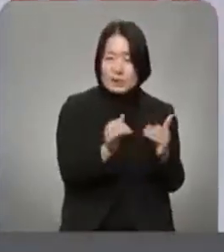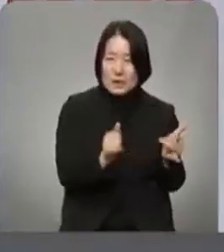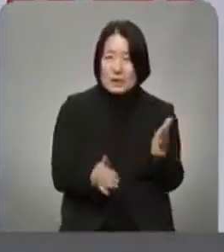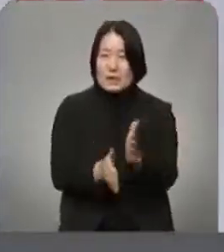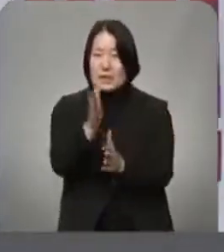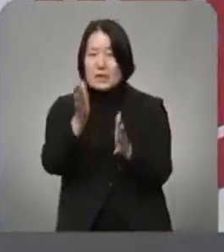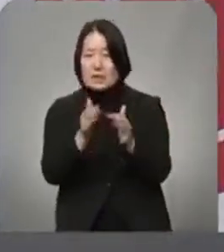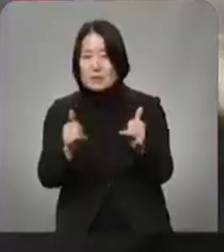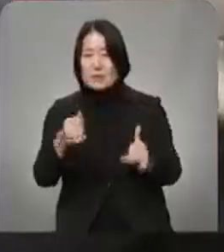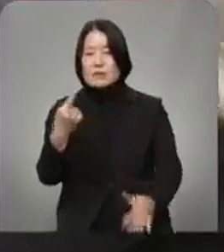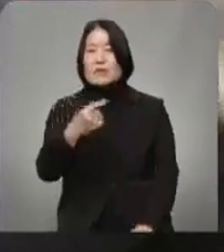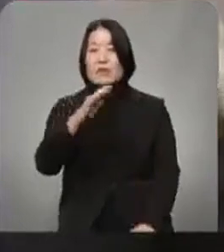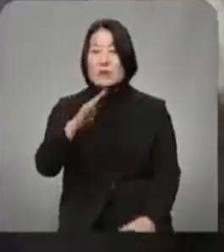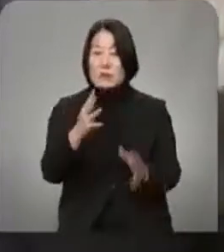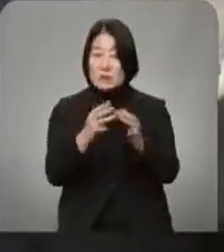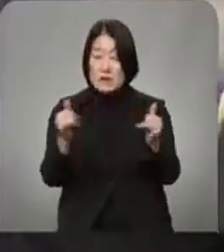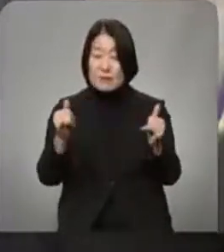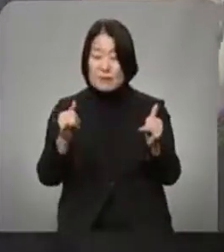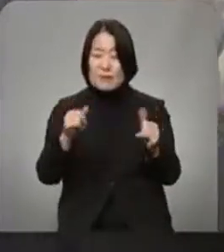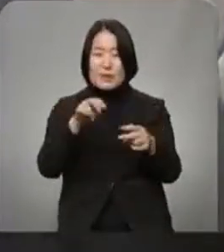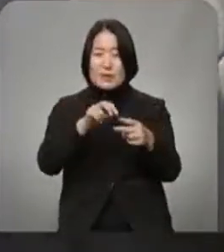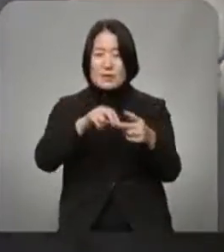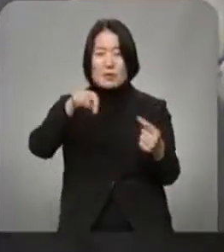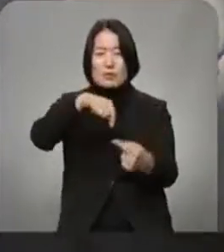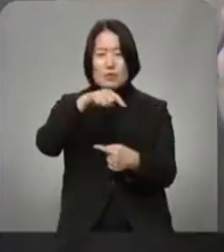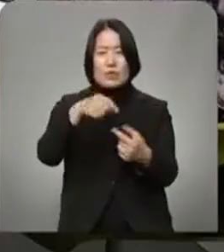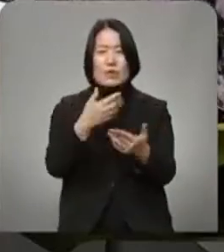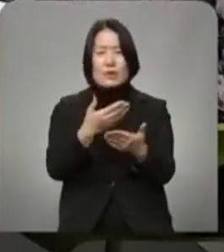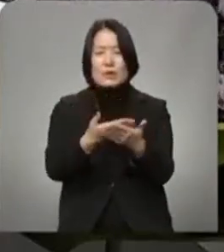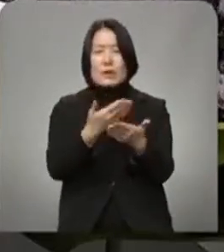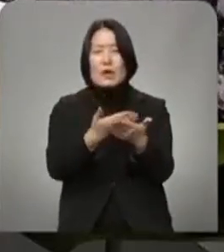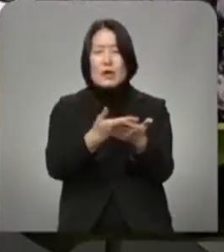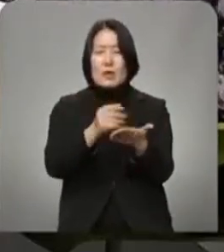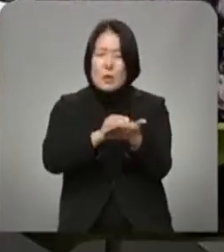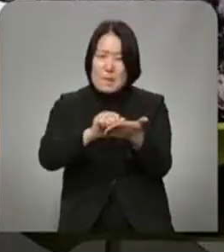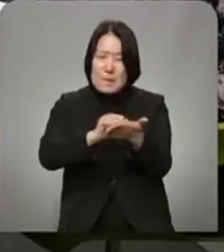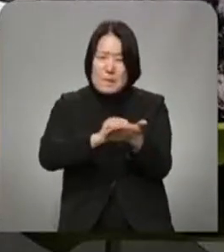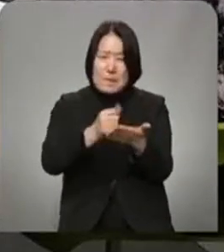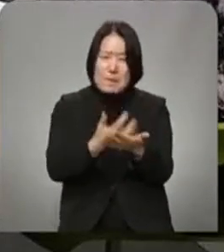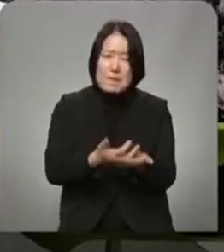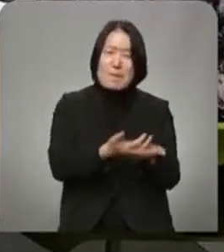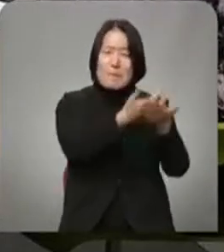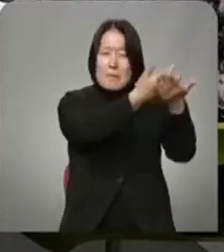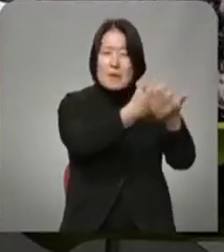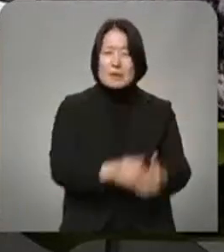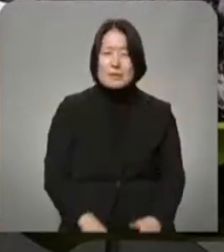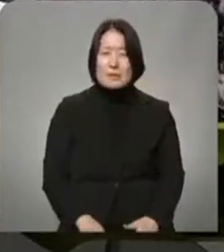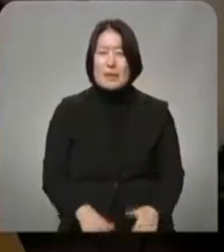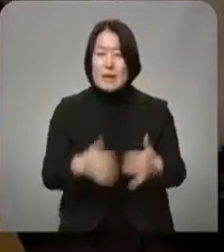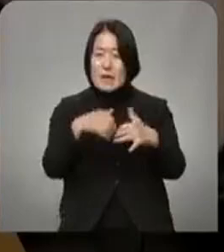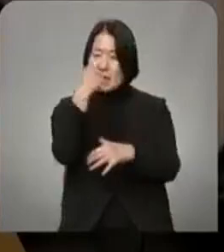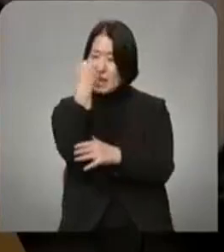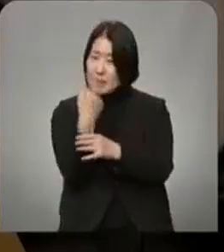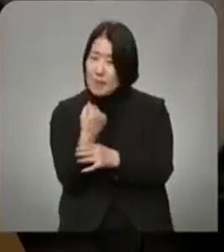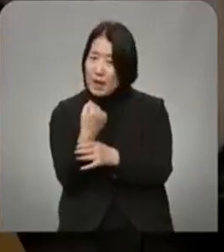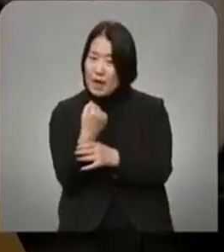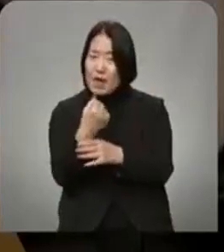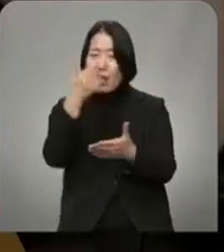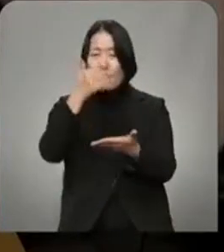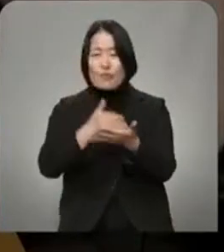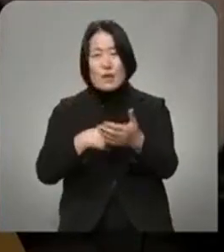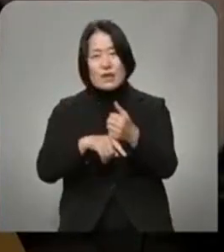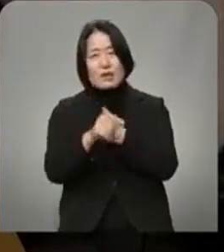프로그 을 구는 서를 했습니다 장비 도후가 휴관의 이유라고 하지만 뚜렷한